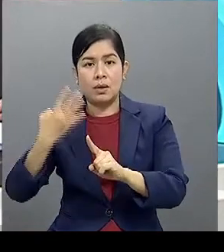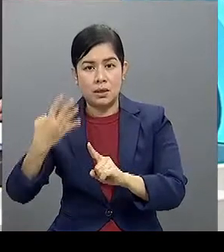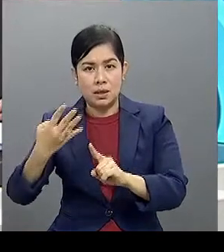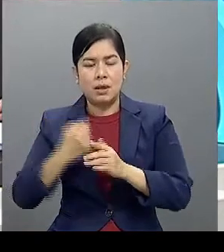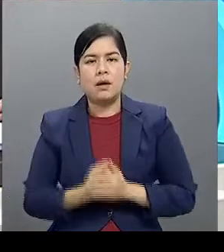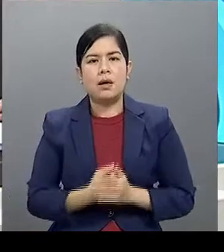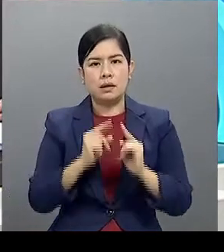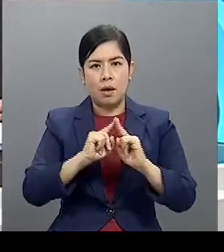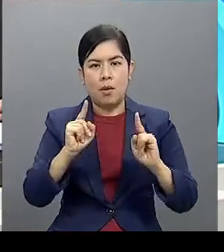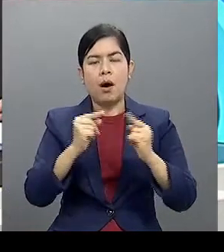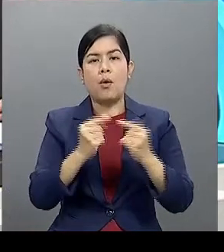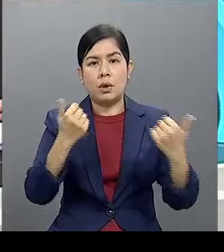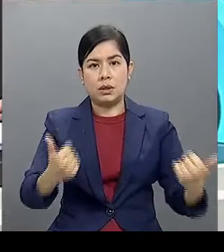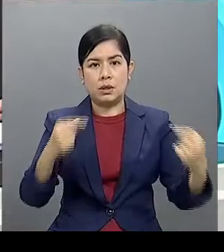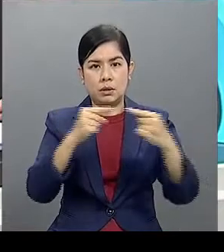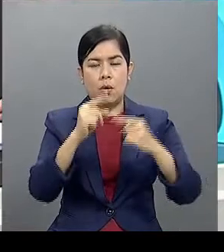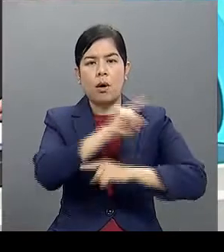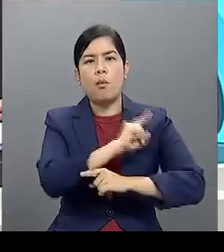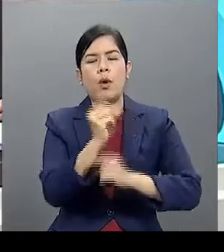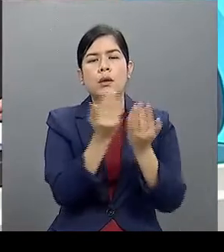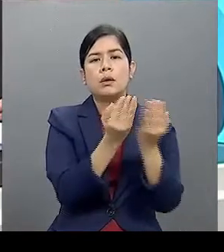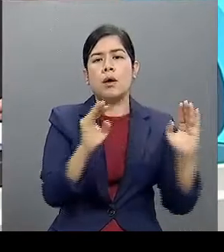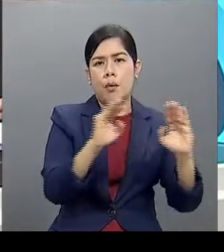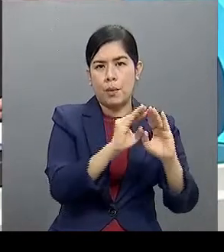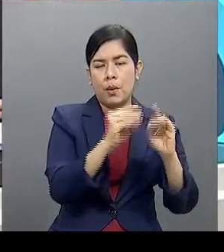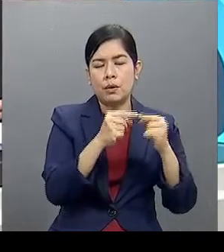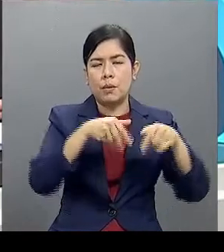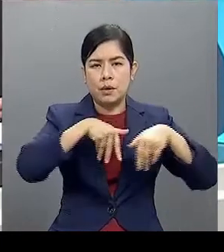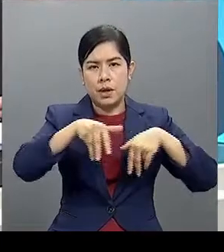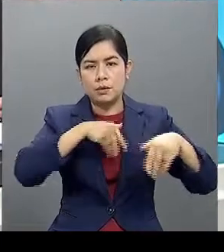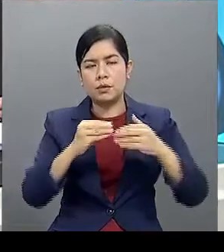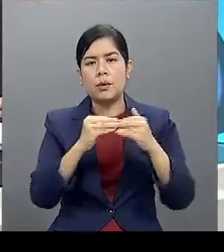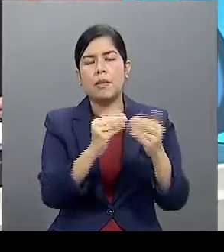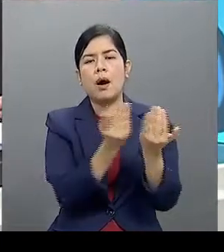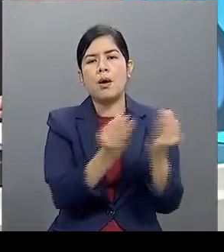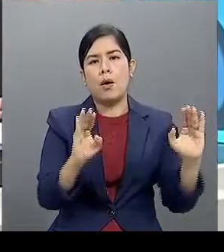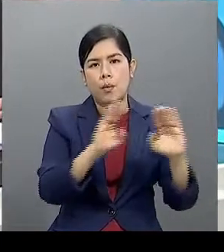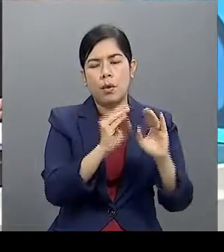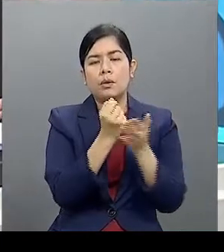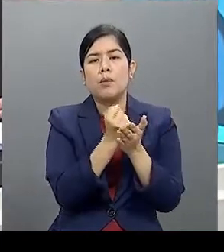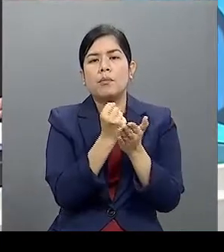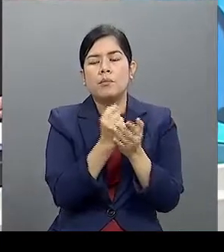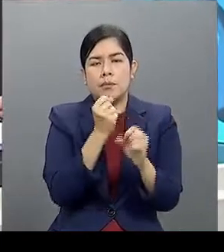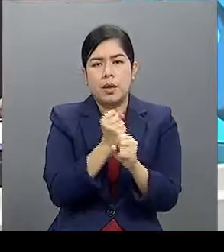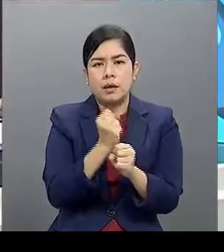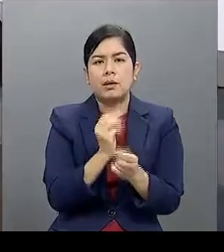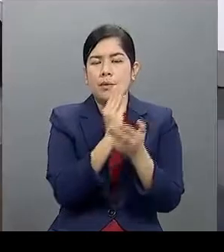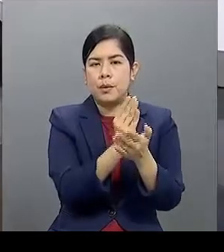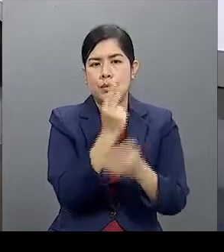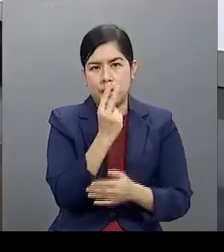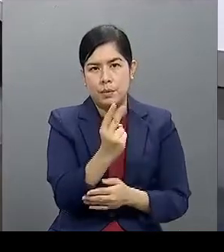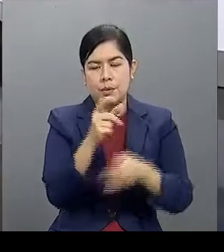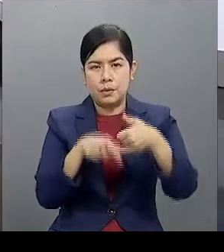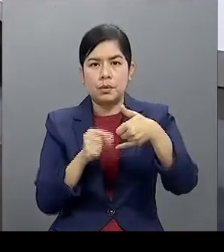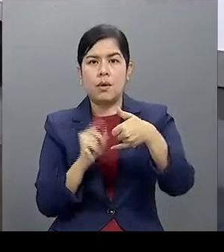ๆเพื่อเป็นการสืบสานประเพณีท่ามกลางการเฝ้าระวังโควิด -19 นะคะเราจะไปติดตามจากคุณโกวิทบุญธรรมรายงานสดจากวัดพระสิงห์อำเภอเมื